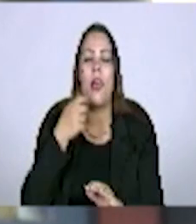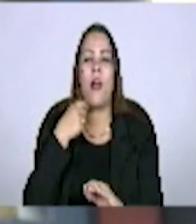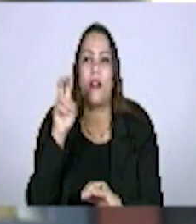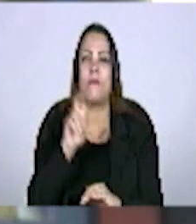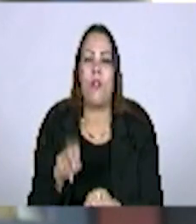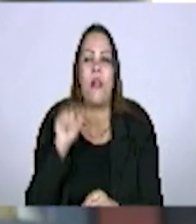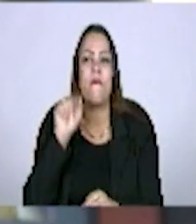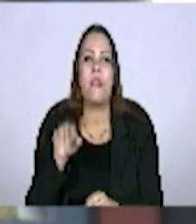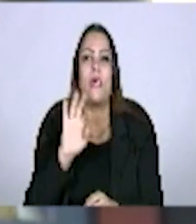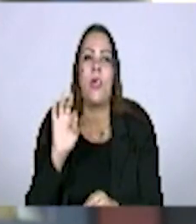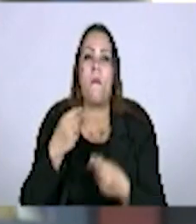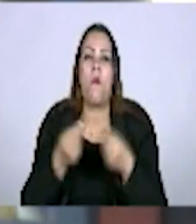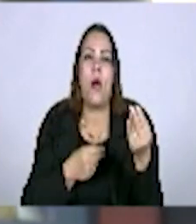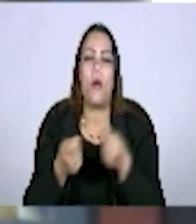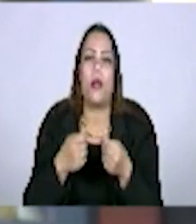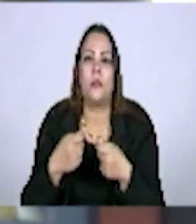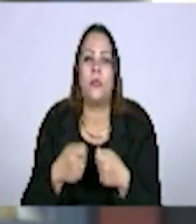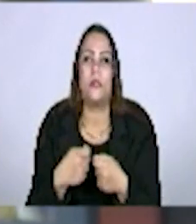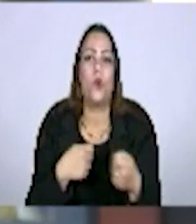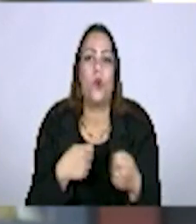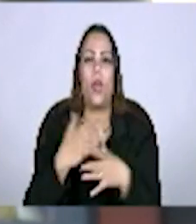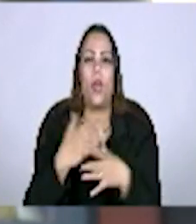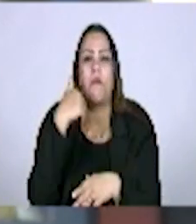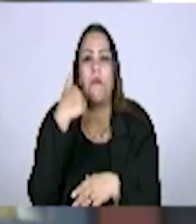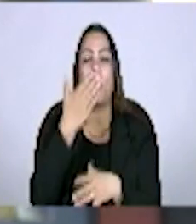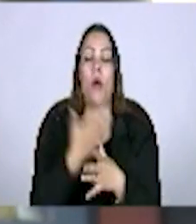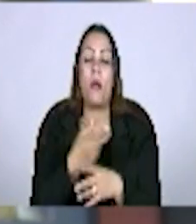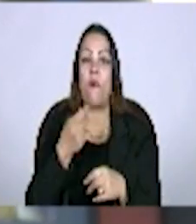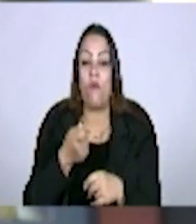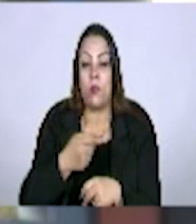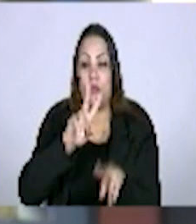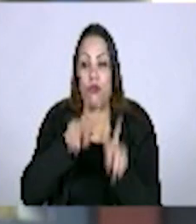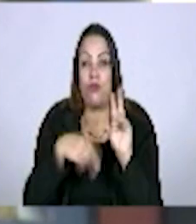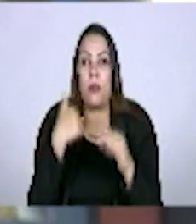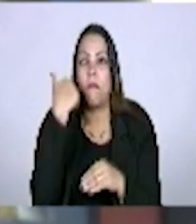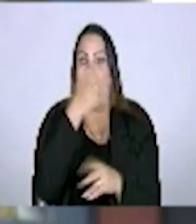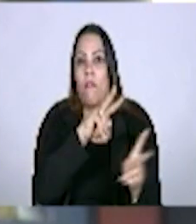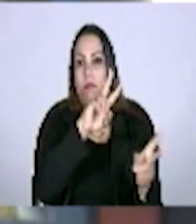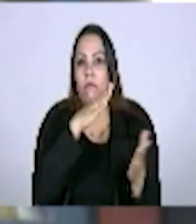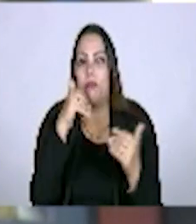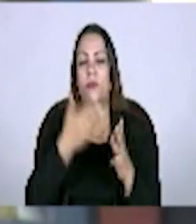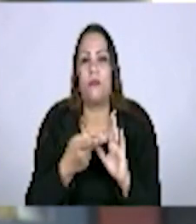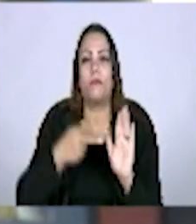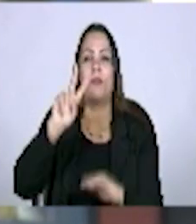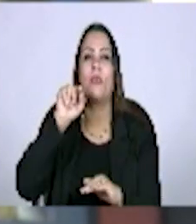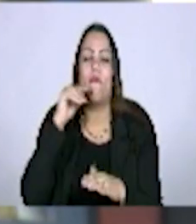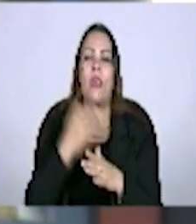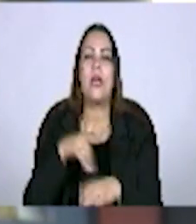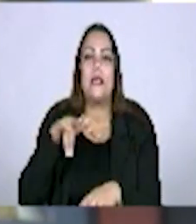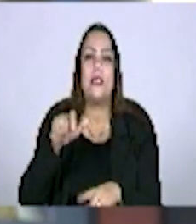ا في المعاملات التجاريه وترتفع اسعار السلع المستورده واحنا زي ما احنا عارفين احنا بنستورد حوالي 60% من